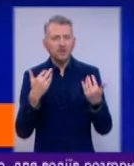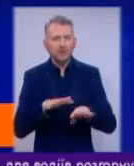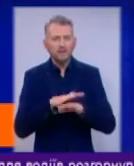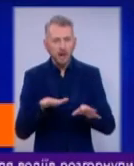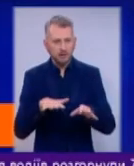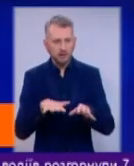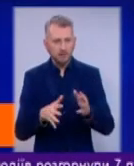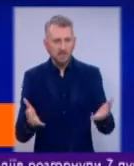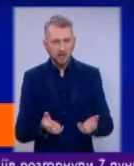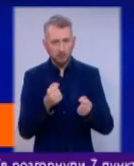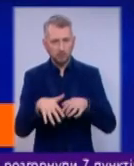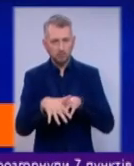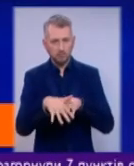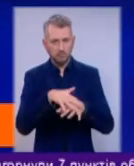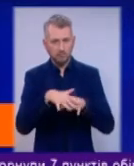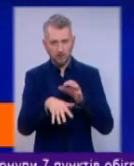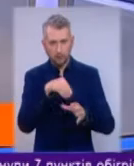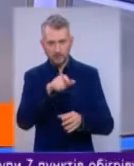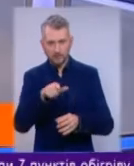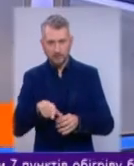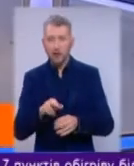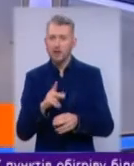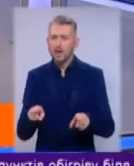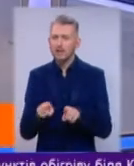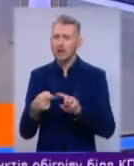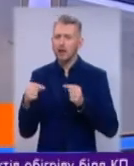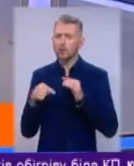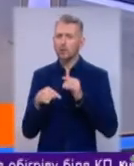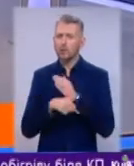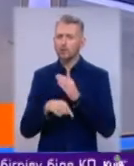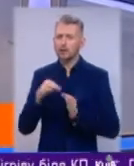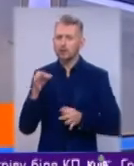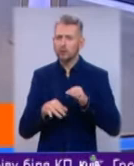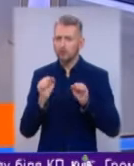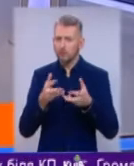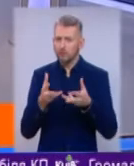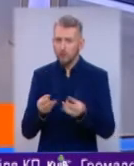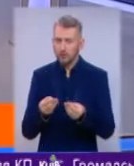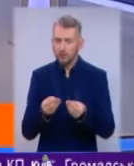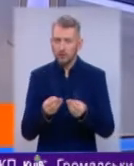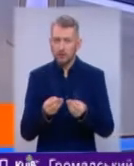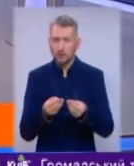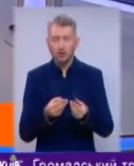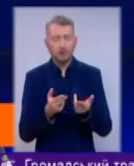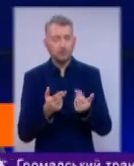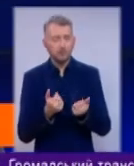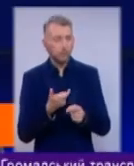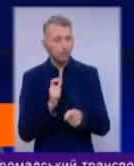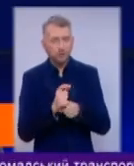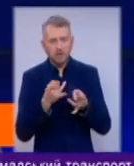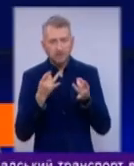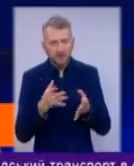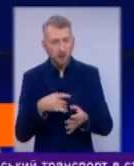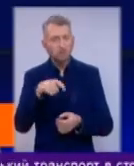як такий антикорупційний суд, одна назва? Може вплинути на електоральну підтримку президента? Так. Дуже елементарно.